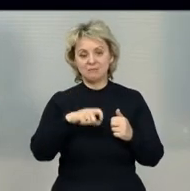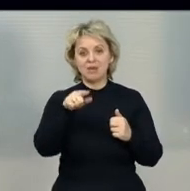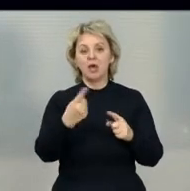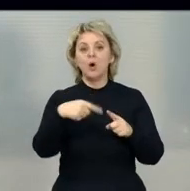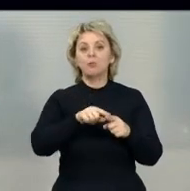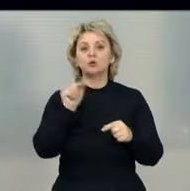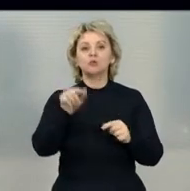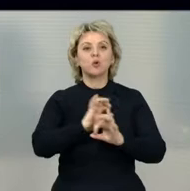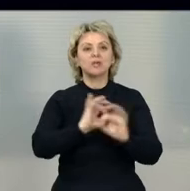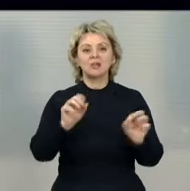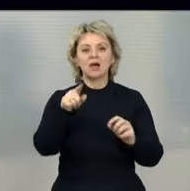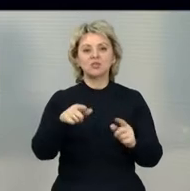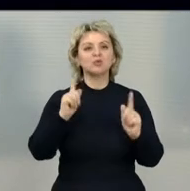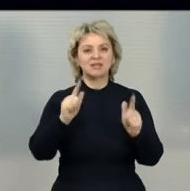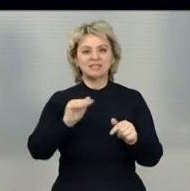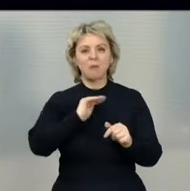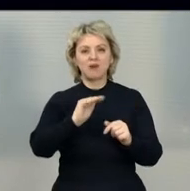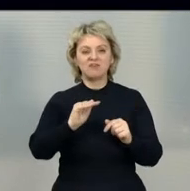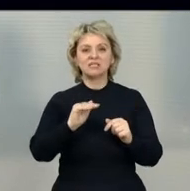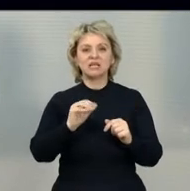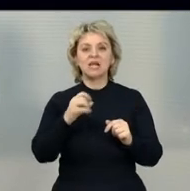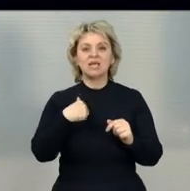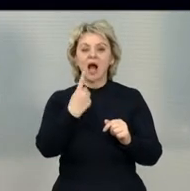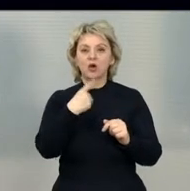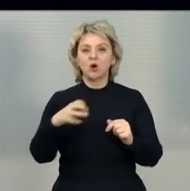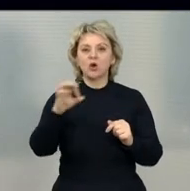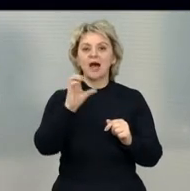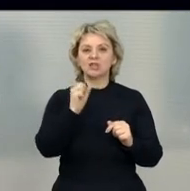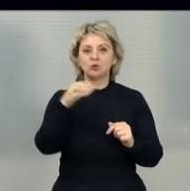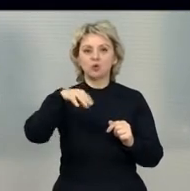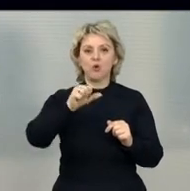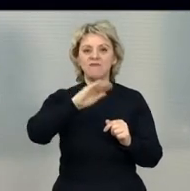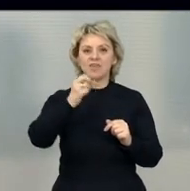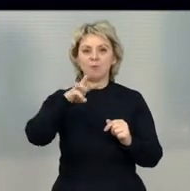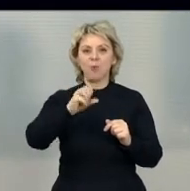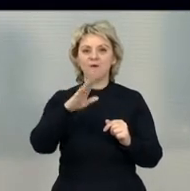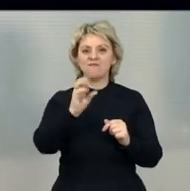потому что он классный, он настоящий профессионал. Я говорю об Анатолии Трофимове.